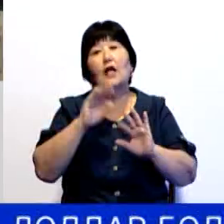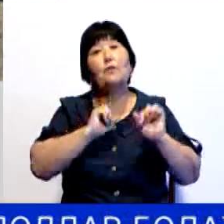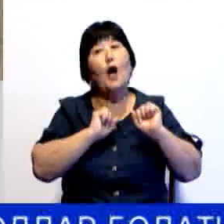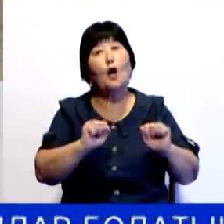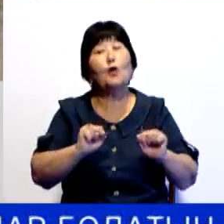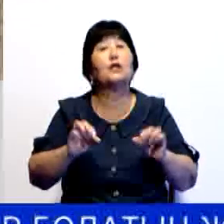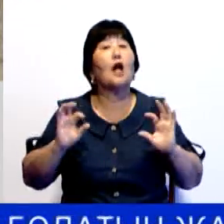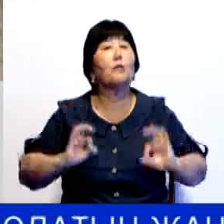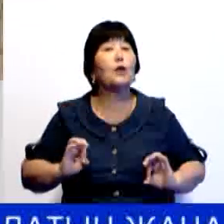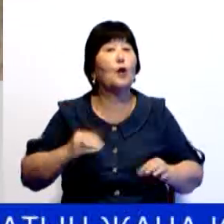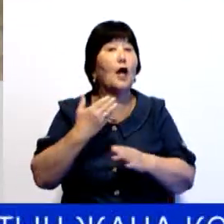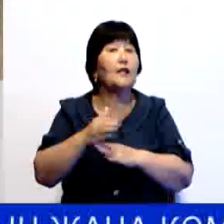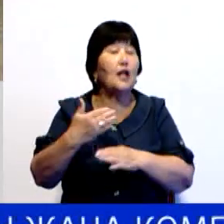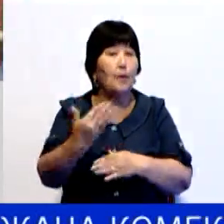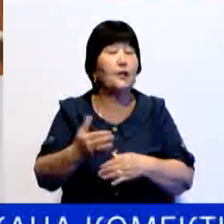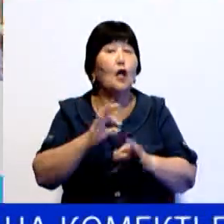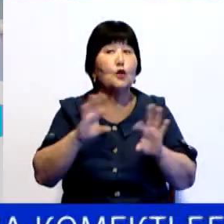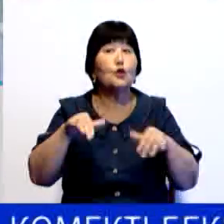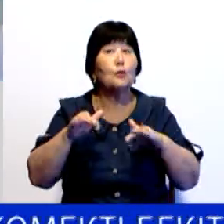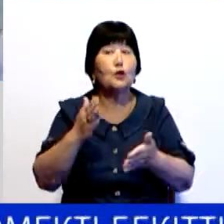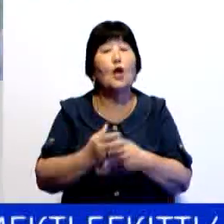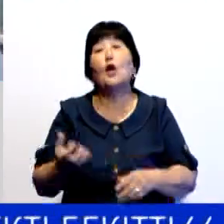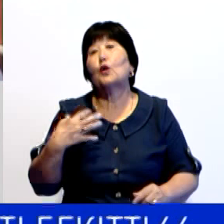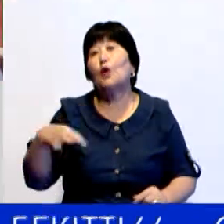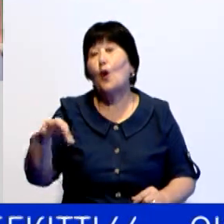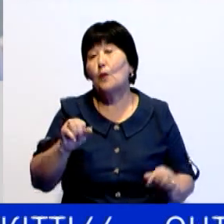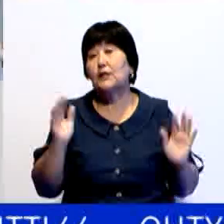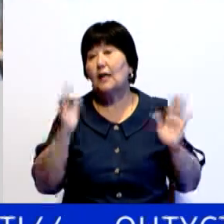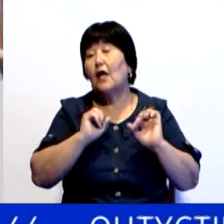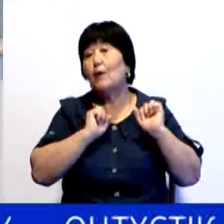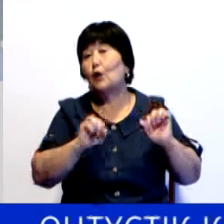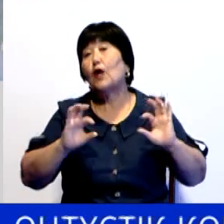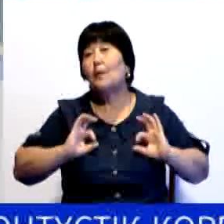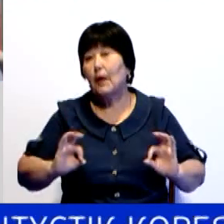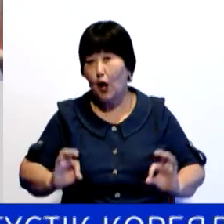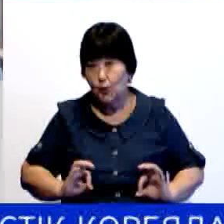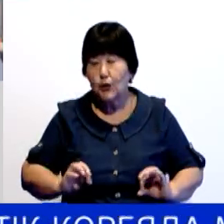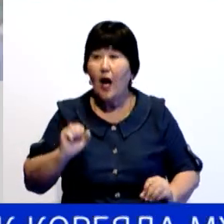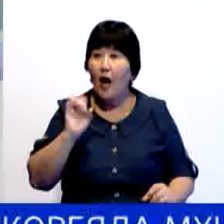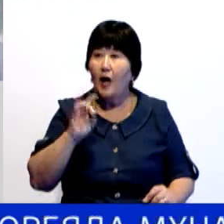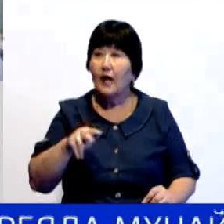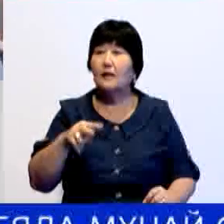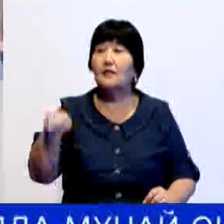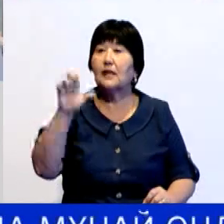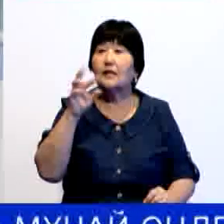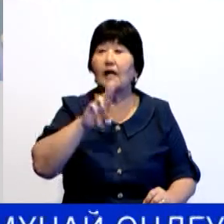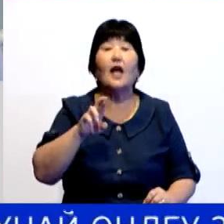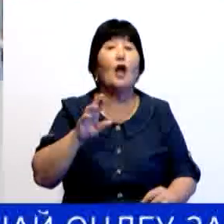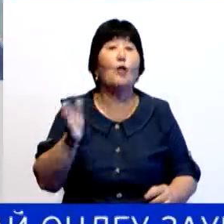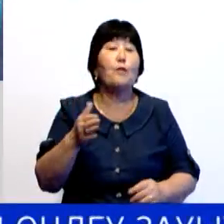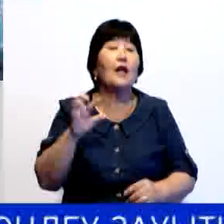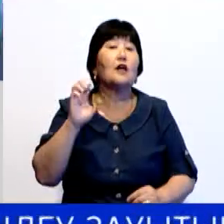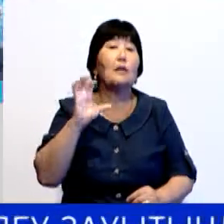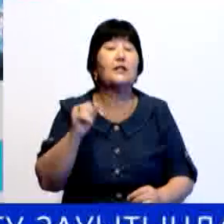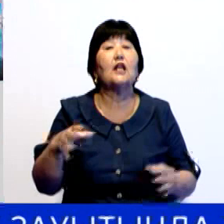қорғау прокурорлары тарапынан түсіндірме жүргізілді. Қызылорда облысының табиғат қорғау прокуратурасы және Арал Сырдария балық шаруашылығы бассейн инспекциясымен